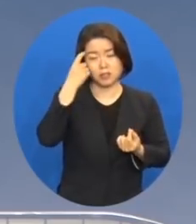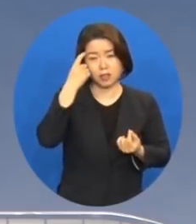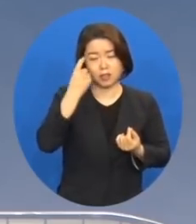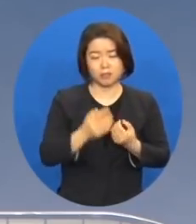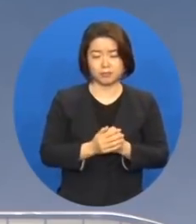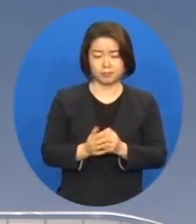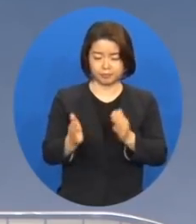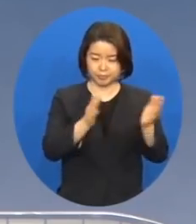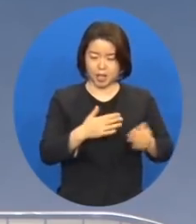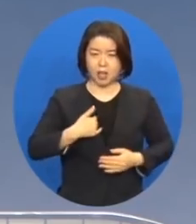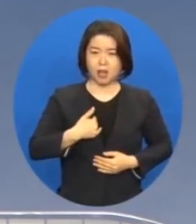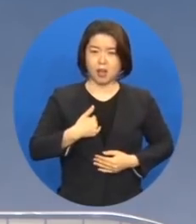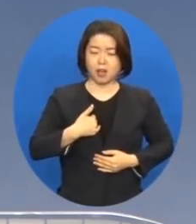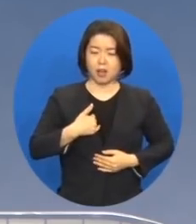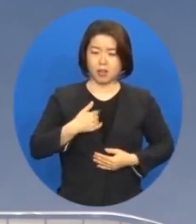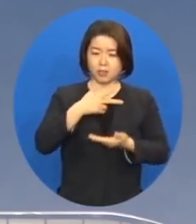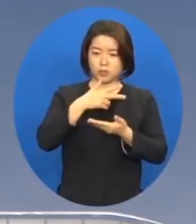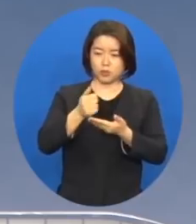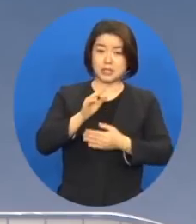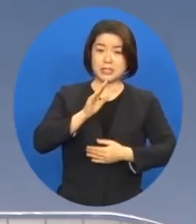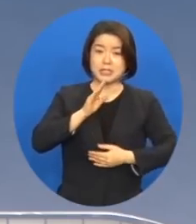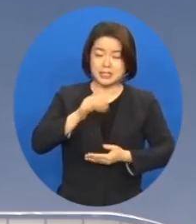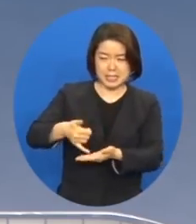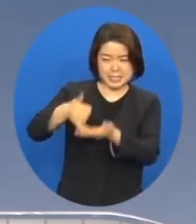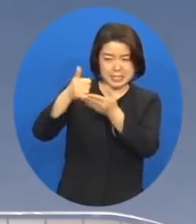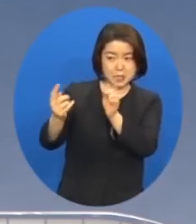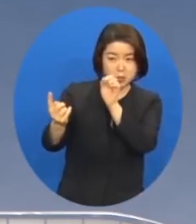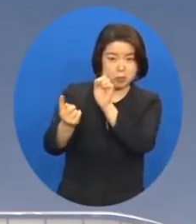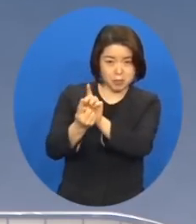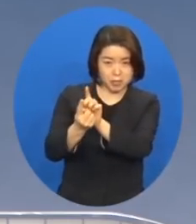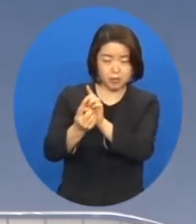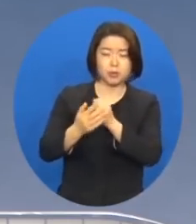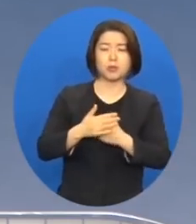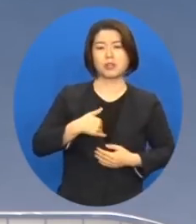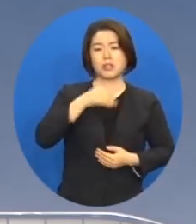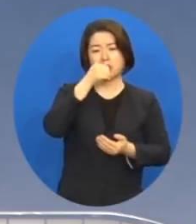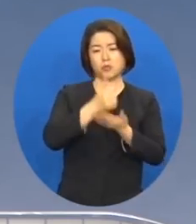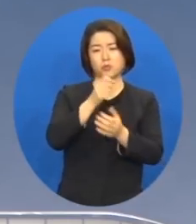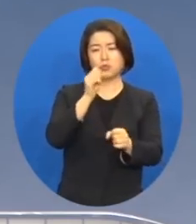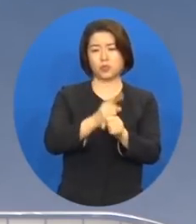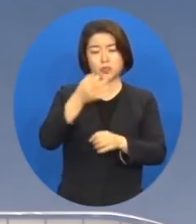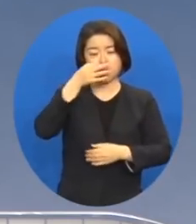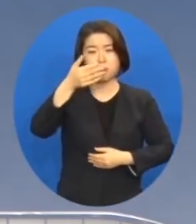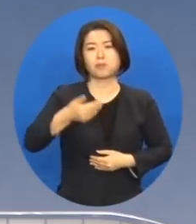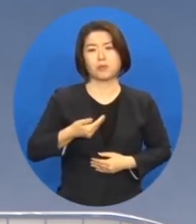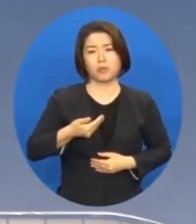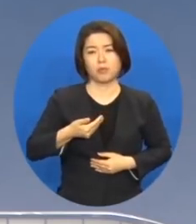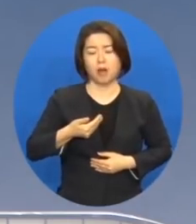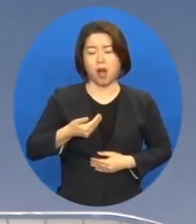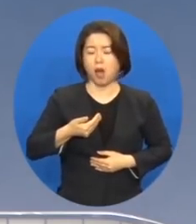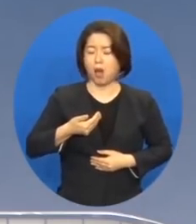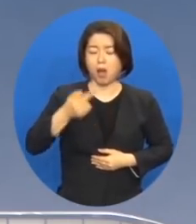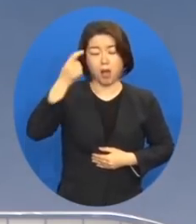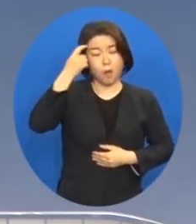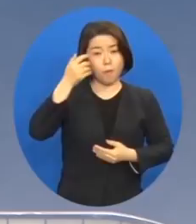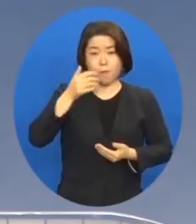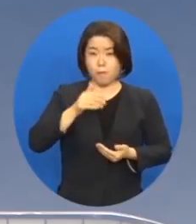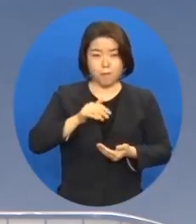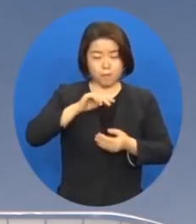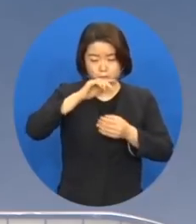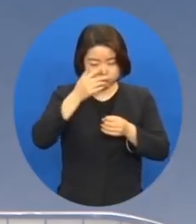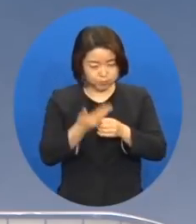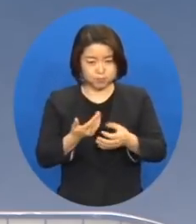만나고 회심할 때 하나님께서 저에게 제 죄성을 보여주셨어요. 기절하는 줄 알았어요.